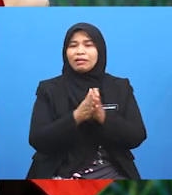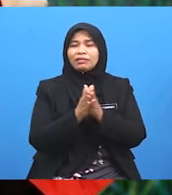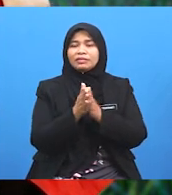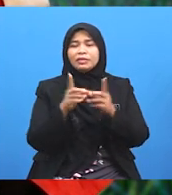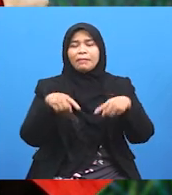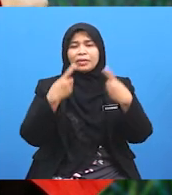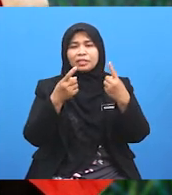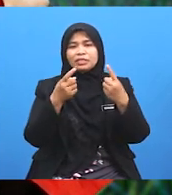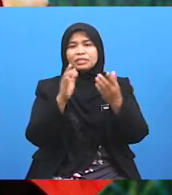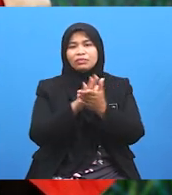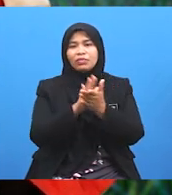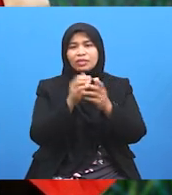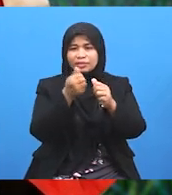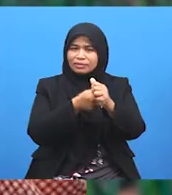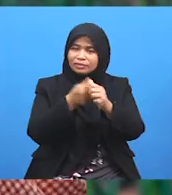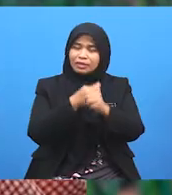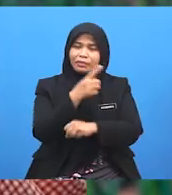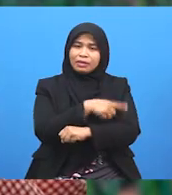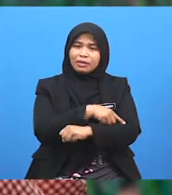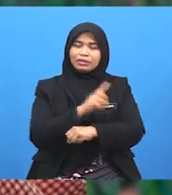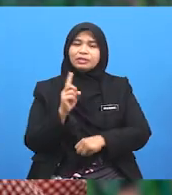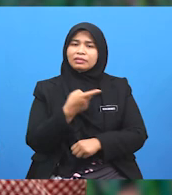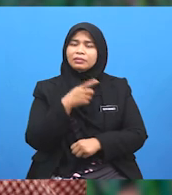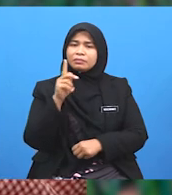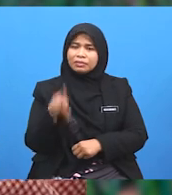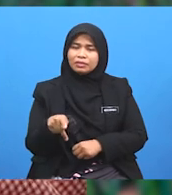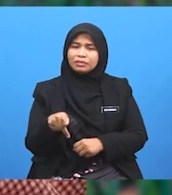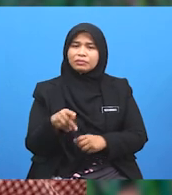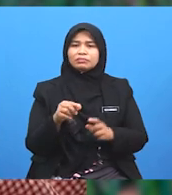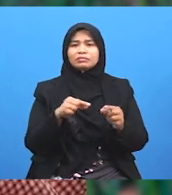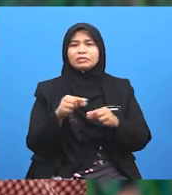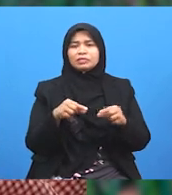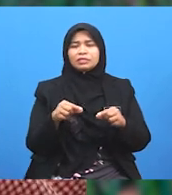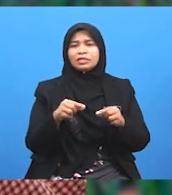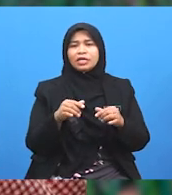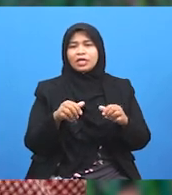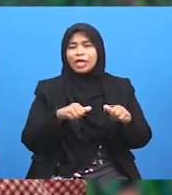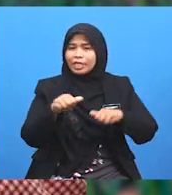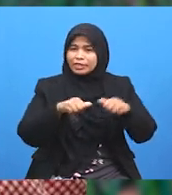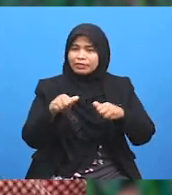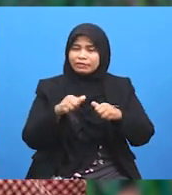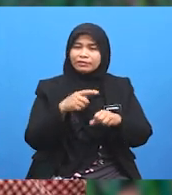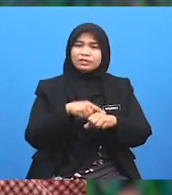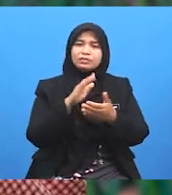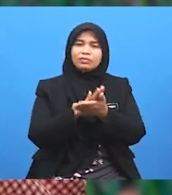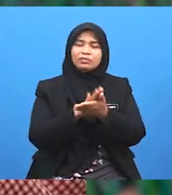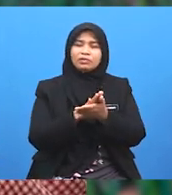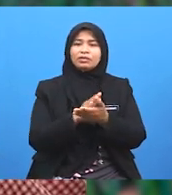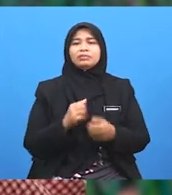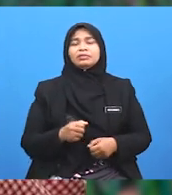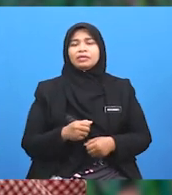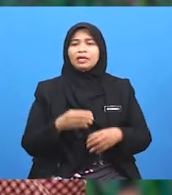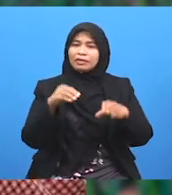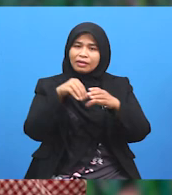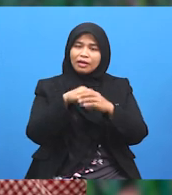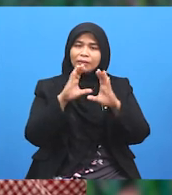pergi ke sekolah setiap hari. Kita perlulah pergian aktif di sekolah, sama ada